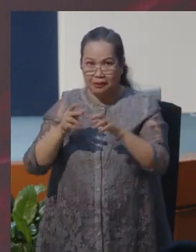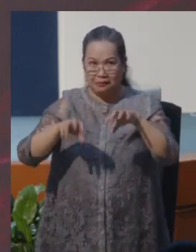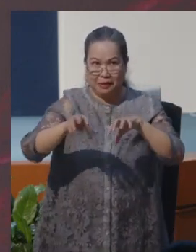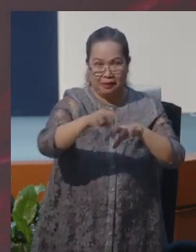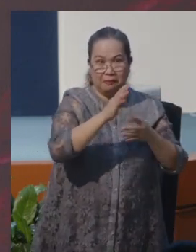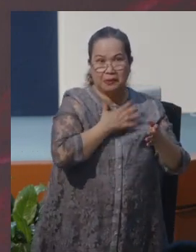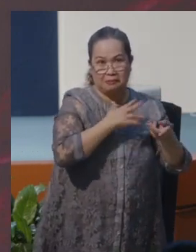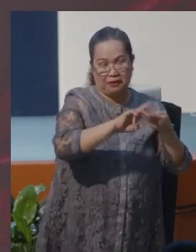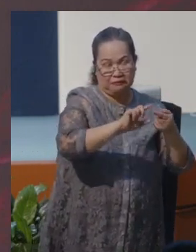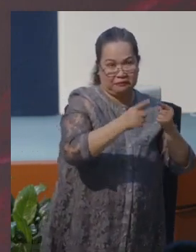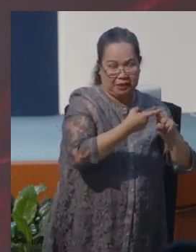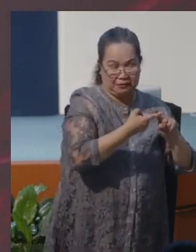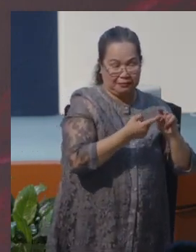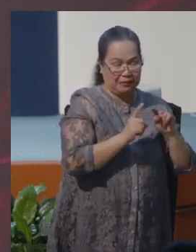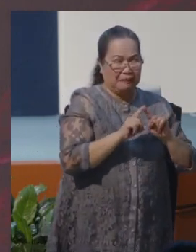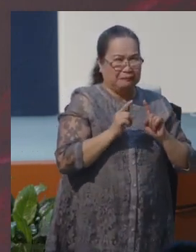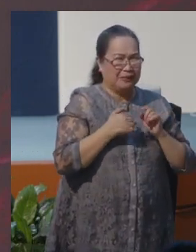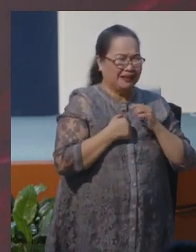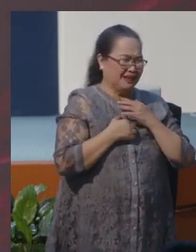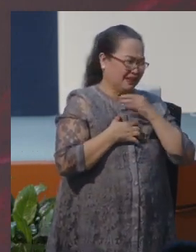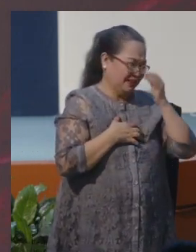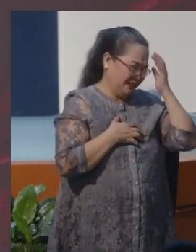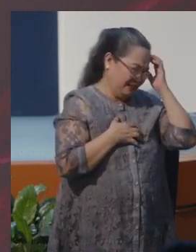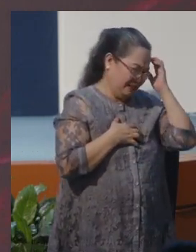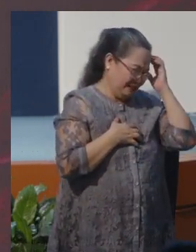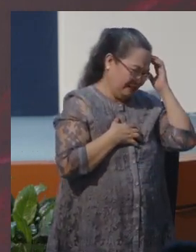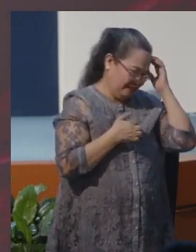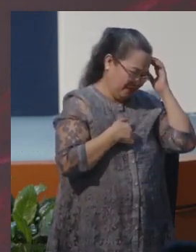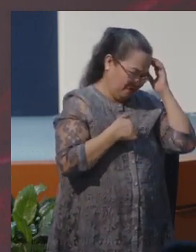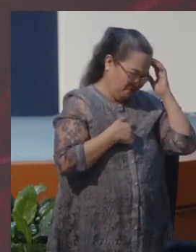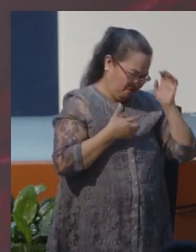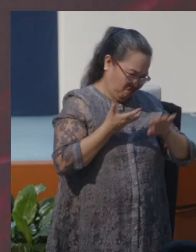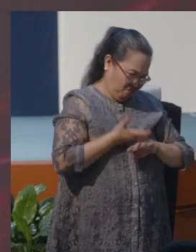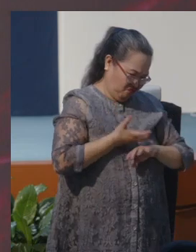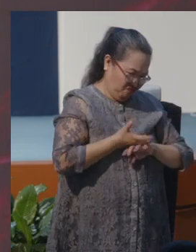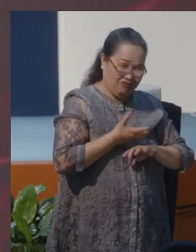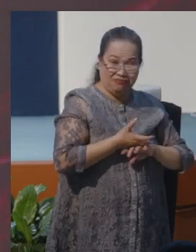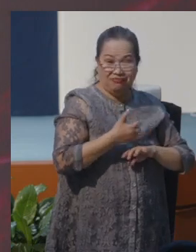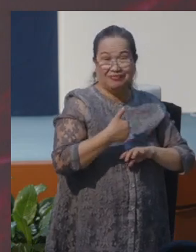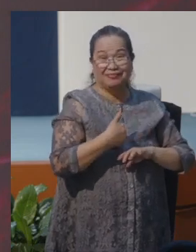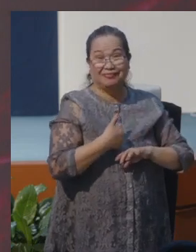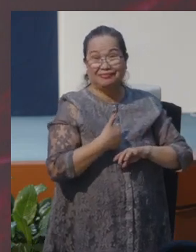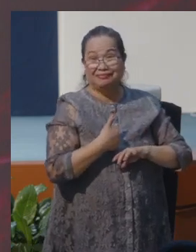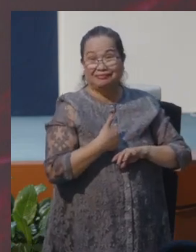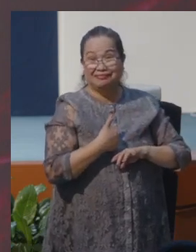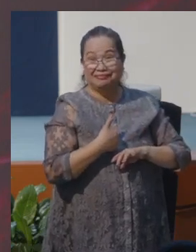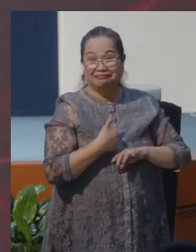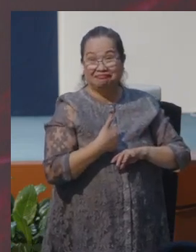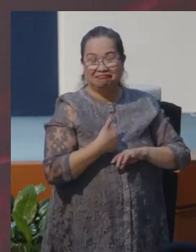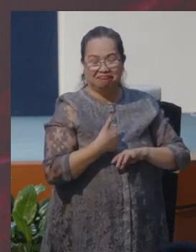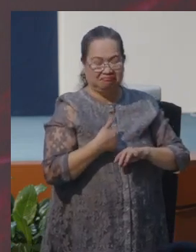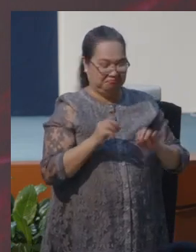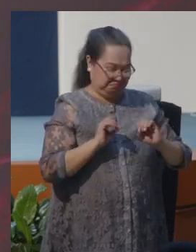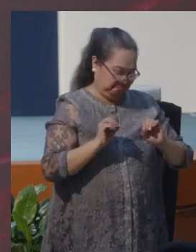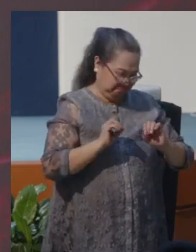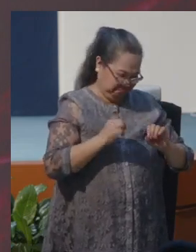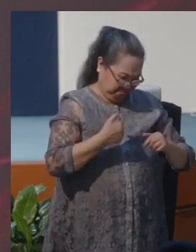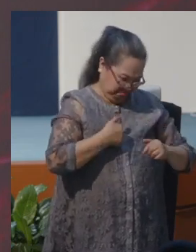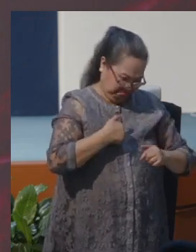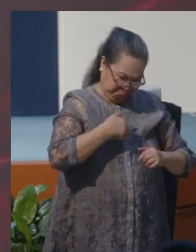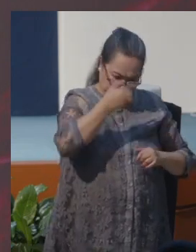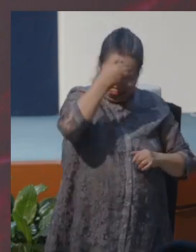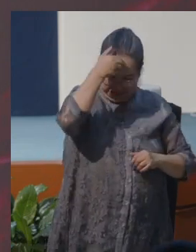kapitbahay. Pero ordinaryo lang po ako. Wala po akong